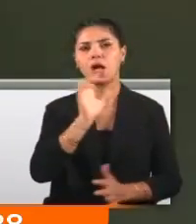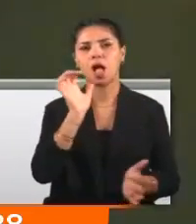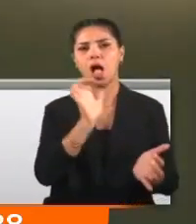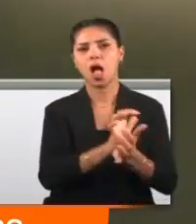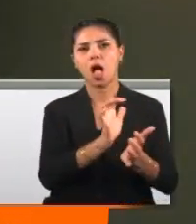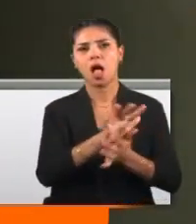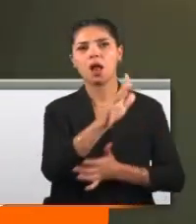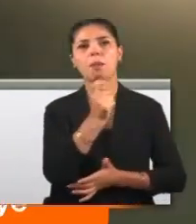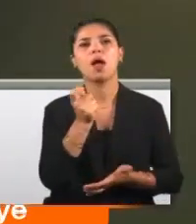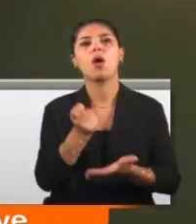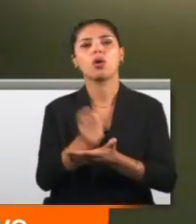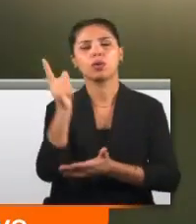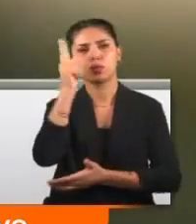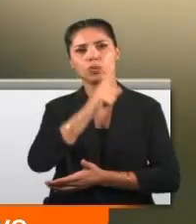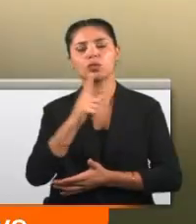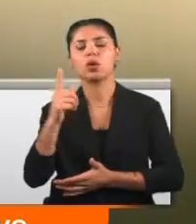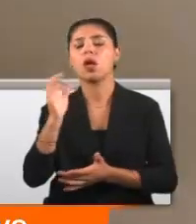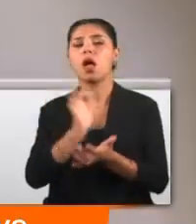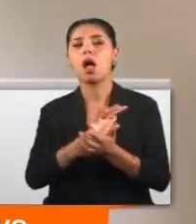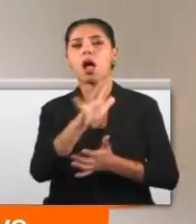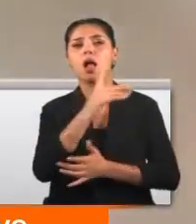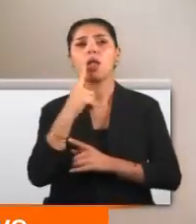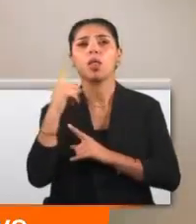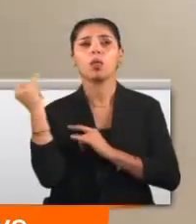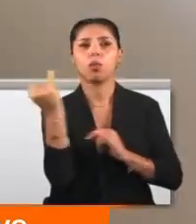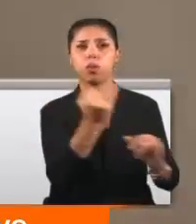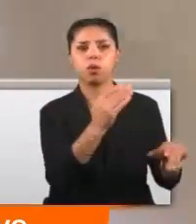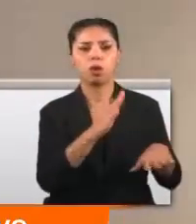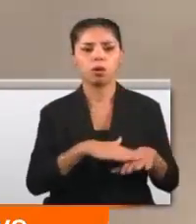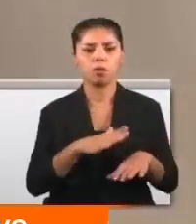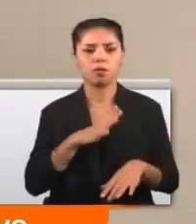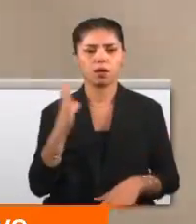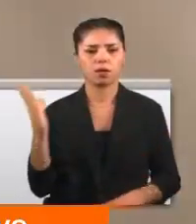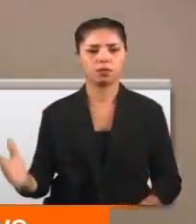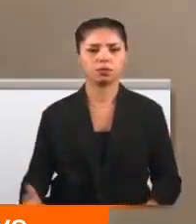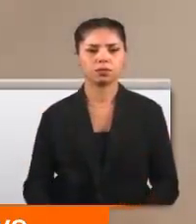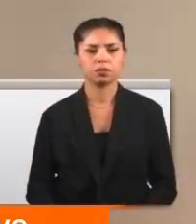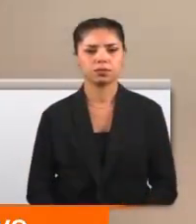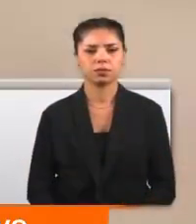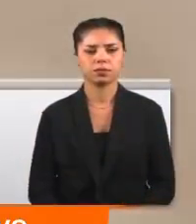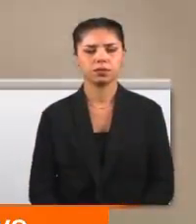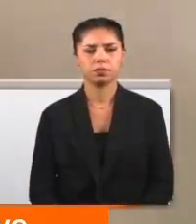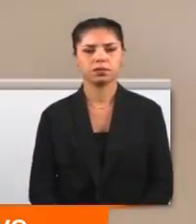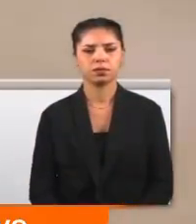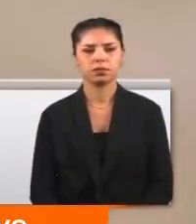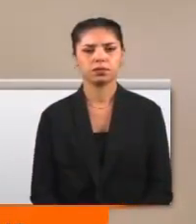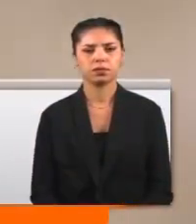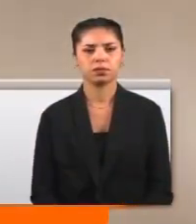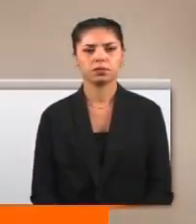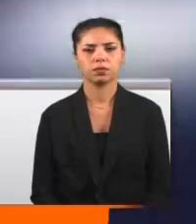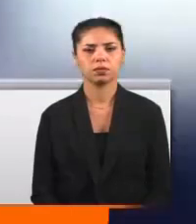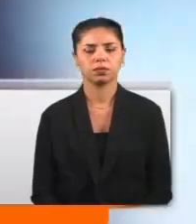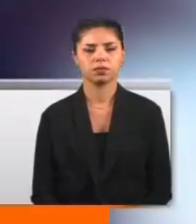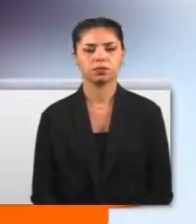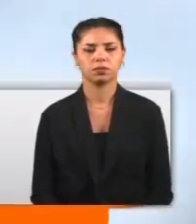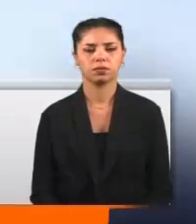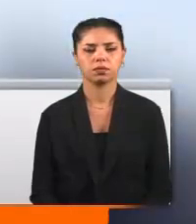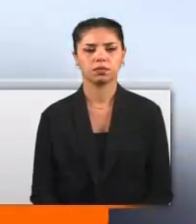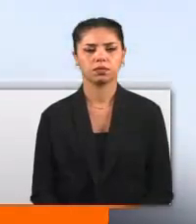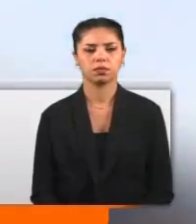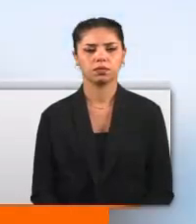aileyi hakaretlerle uzaklaştırmaya çalıştı. Ablama sen mi küfür ettin? Ne? Ablama sen mi küfür ettin? Yerine diyorum, geliyorum. Senin adın